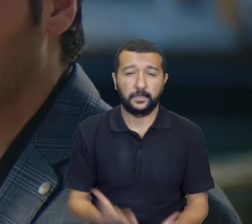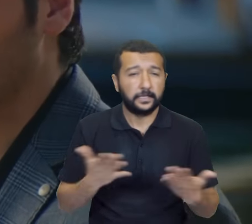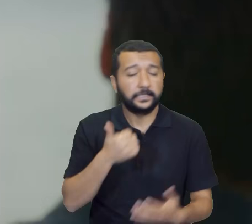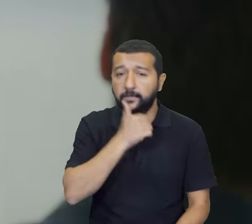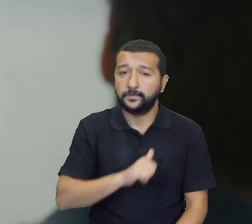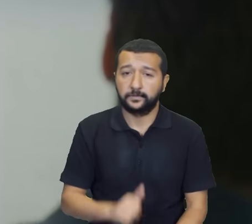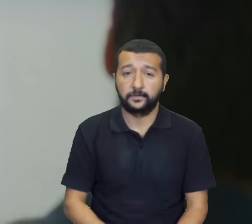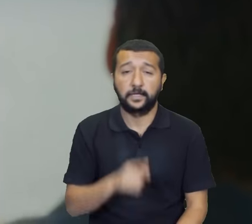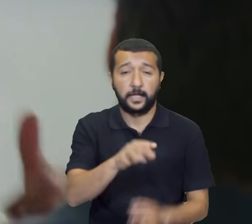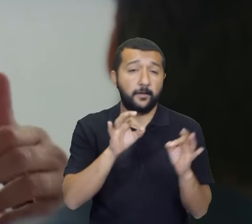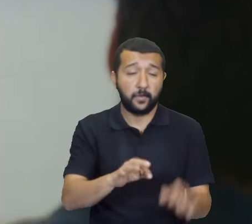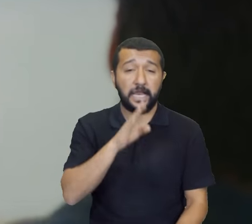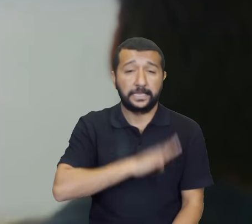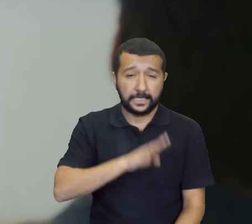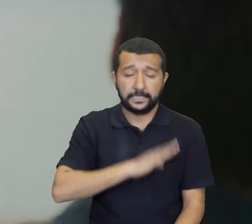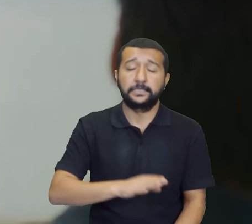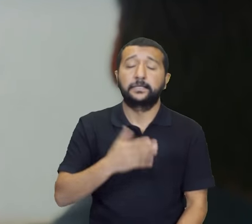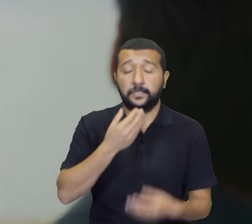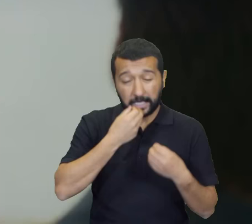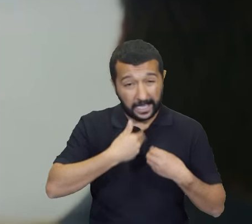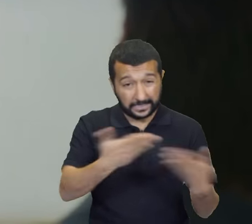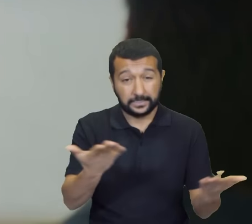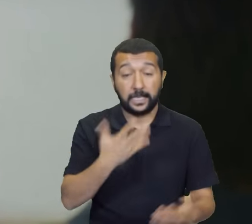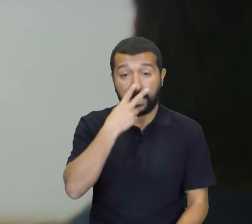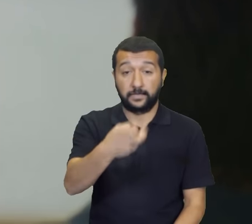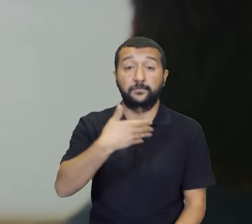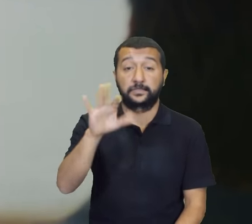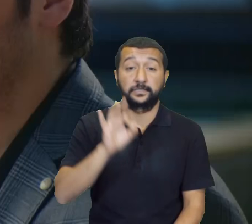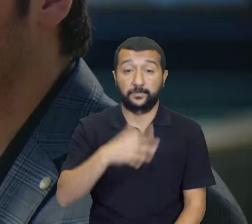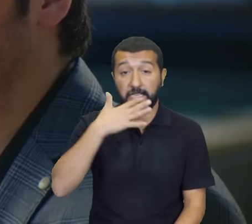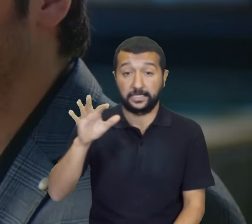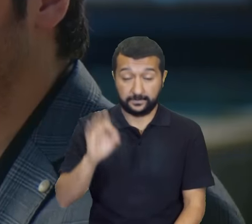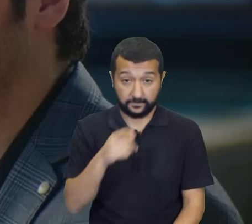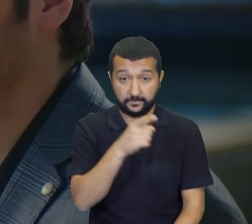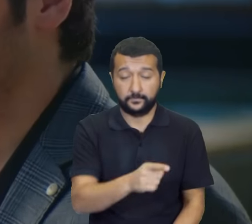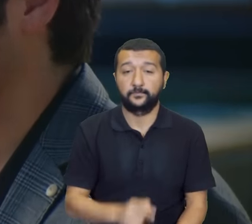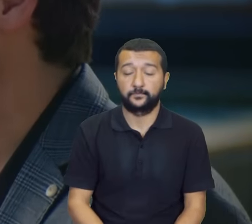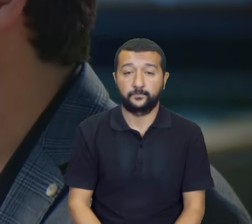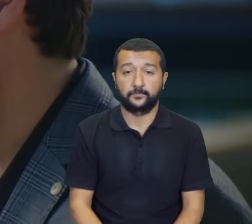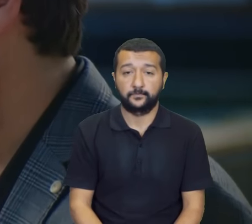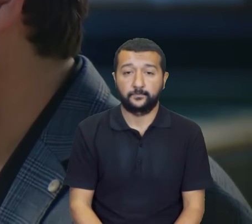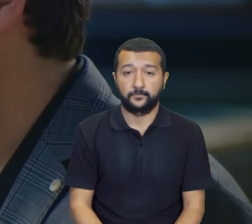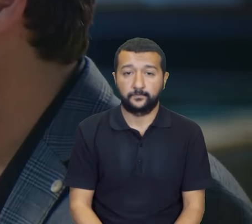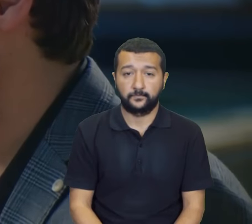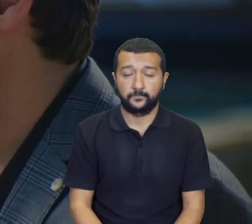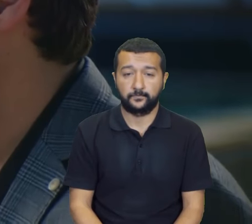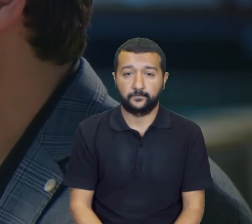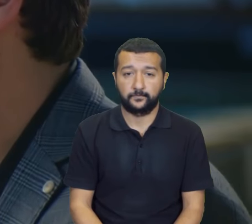Nasıl abi? Yani böyle derdini sıkıntını üflesen alıp götürecekmiş gibi dalgasıyla değil mi?